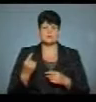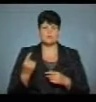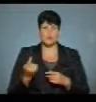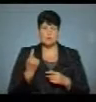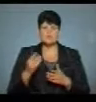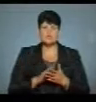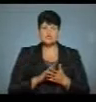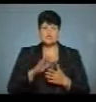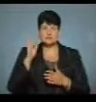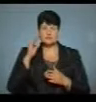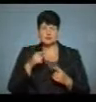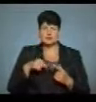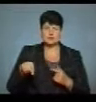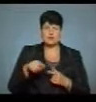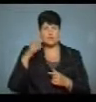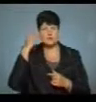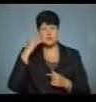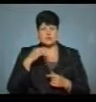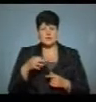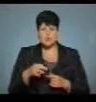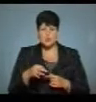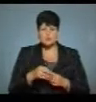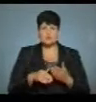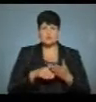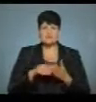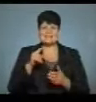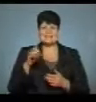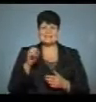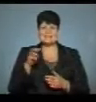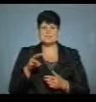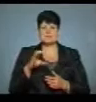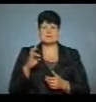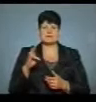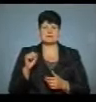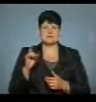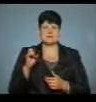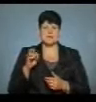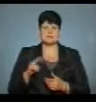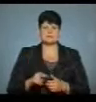чистять водойму навколо Козацького острова за допомогою земснаряду.